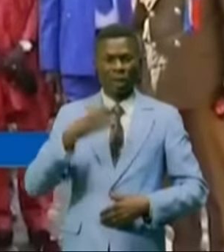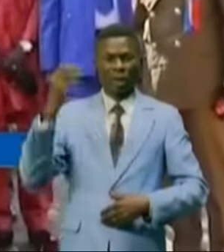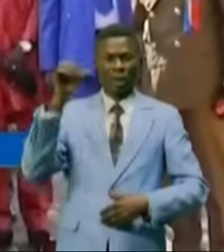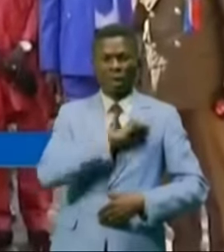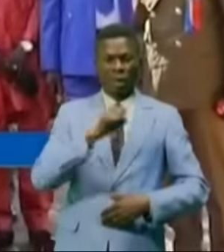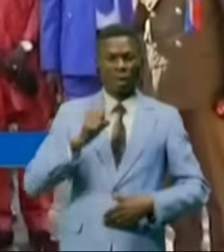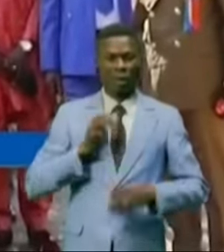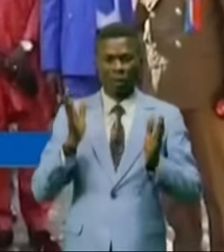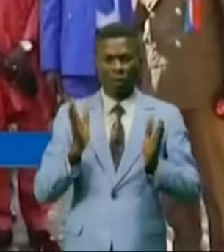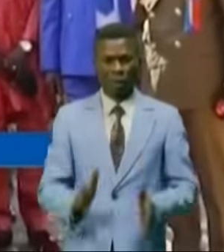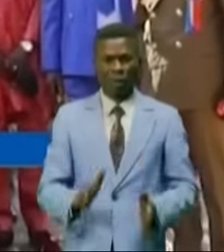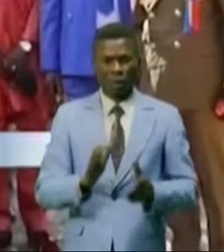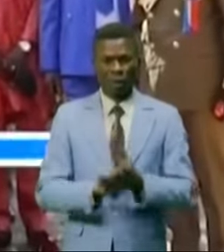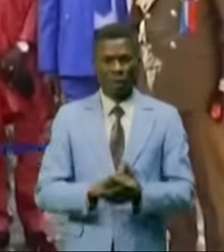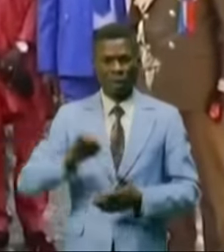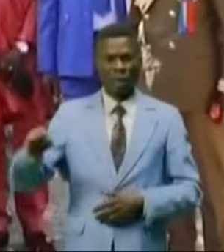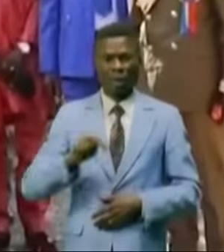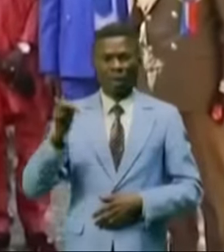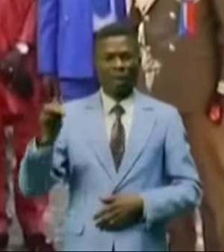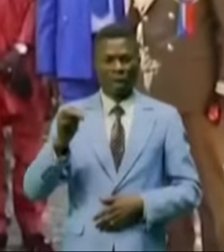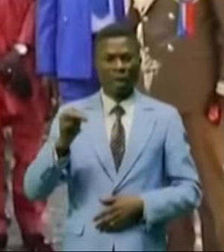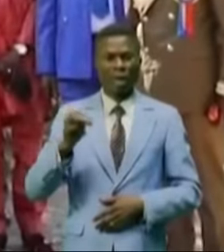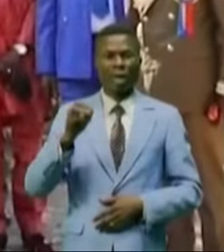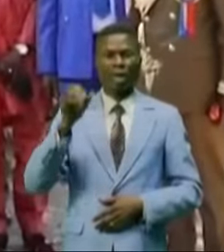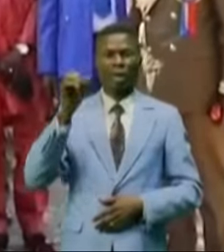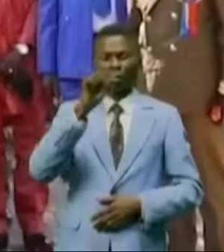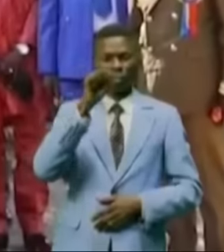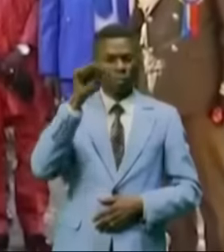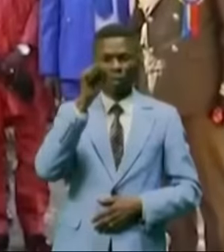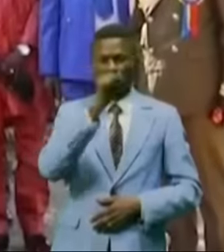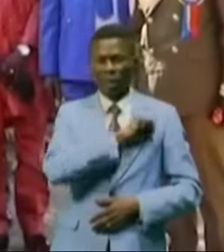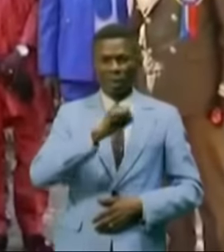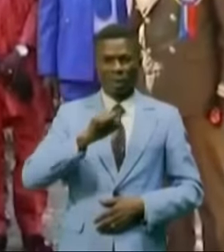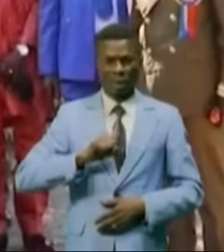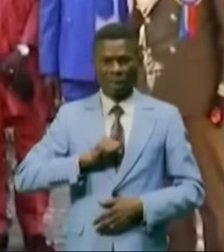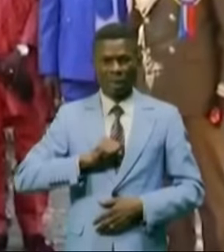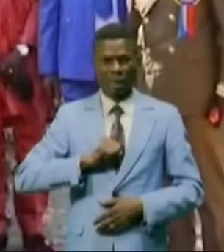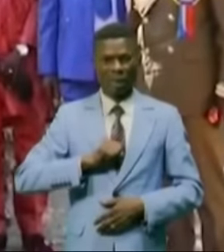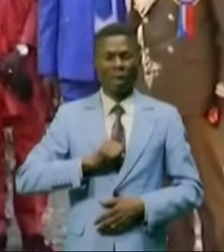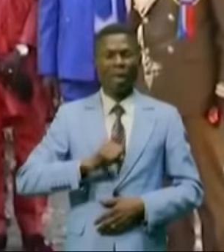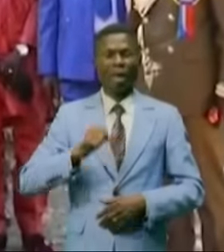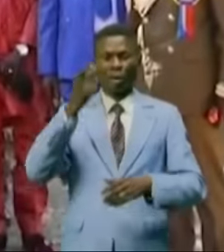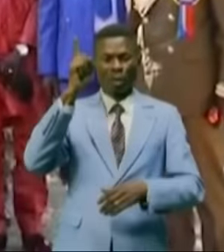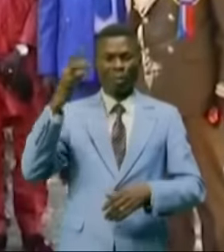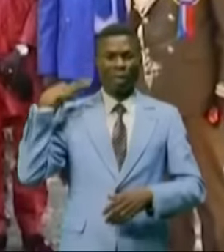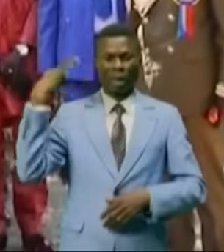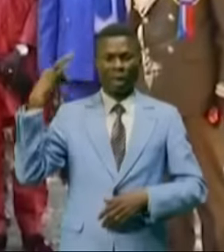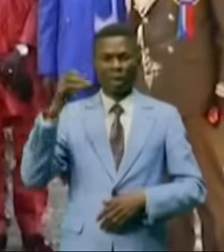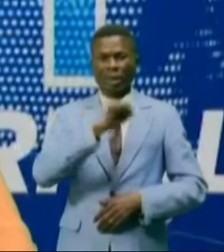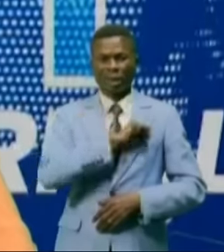sénateur Jean-Michel Samalou Kondé Kyenge, comme candidat président du Sénat.